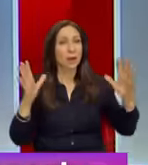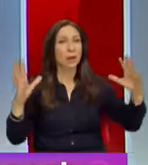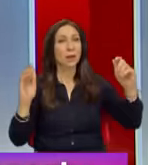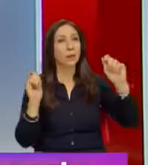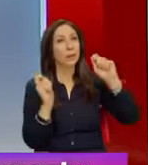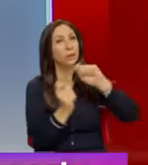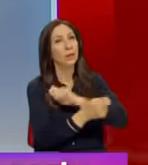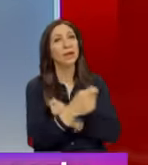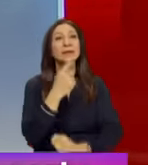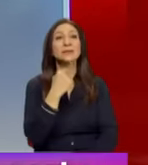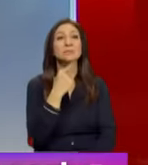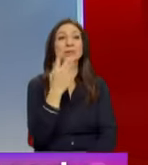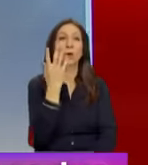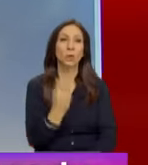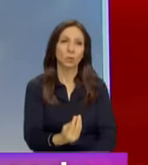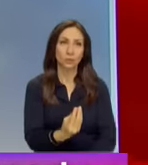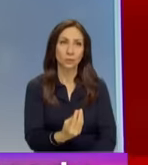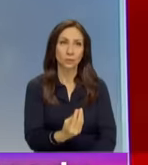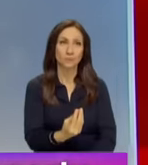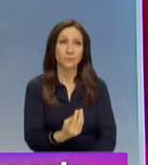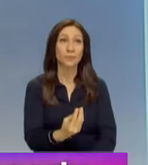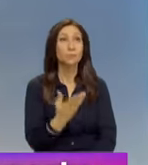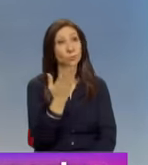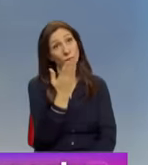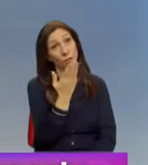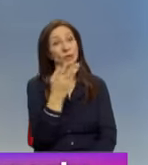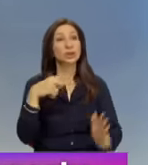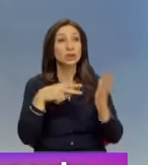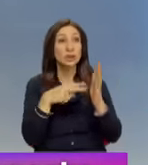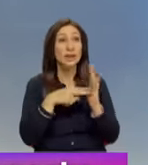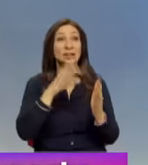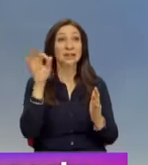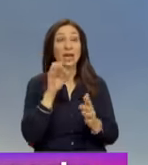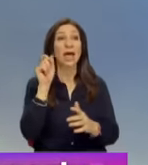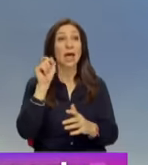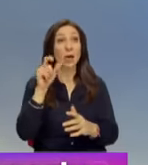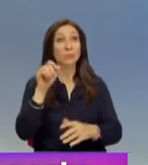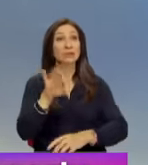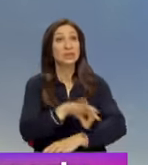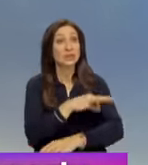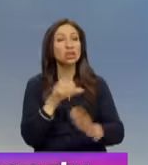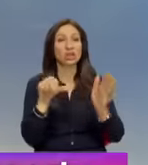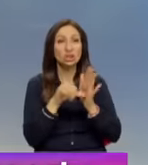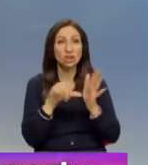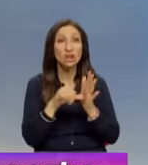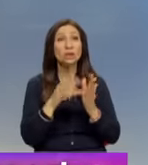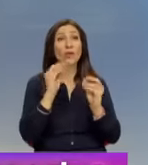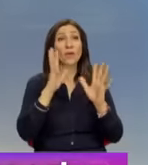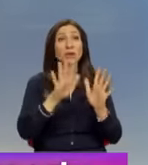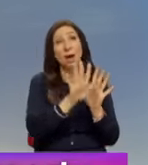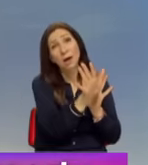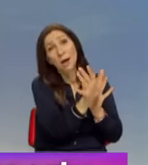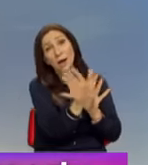şimdi kırmızı ağırlığa dönmüş oldu. Buyurun, Çatalca, Silivri, Eyüp Sultan, Sarıyer, Şişli ve pek